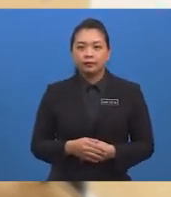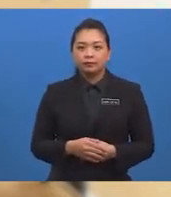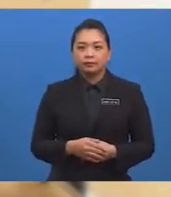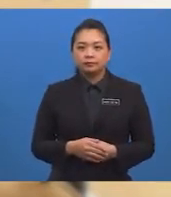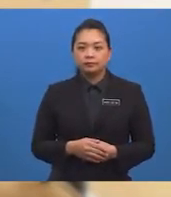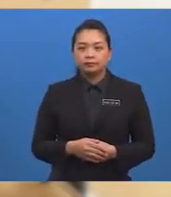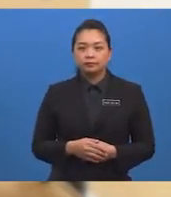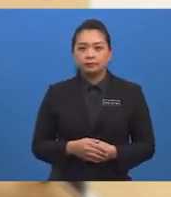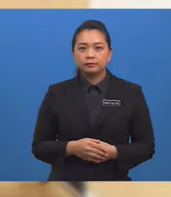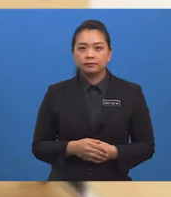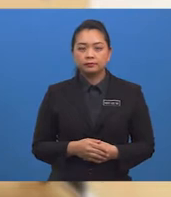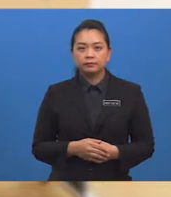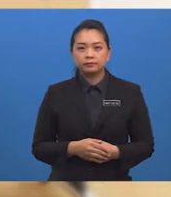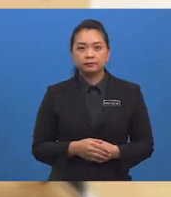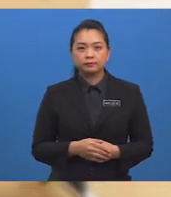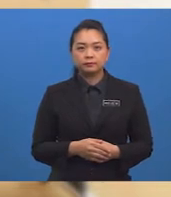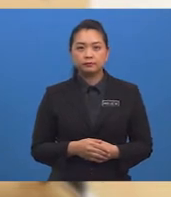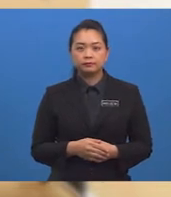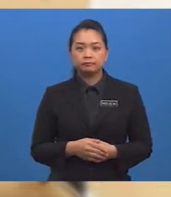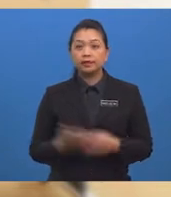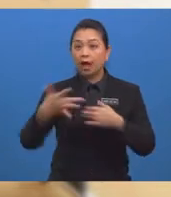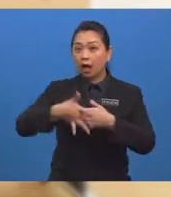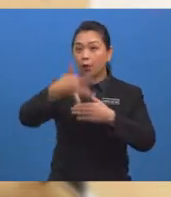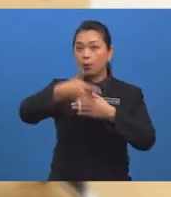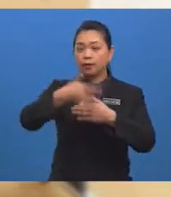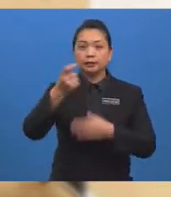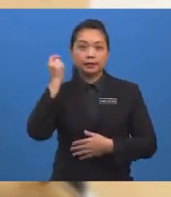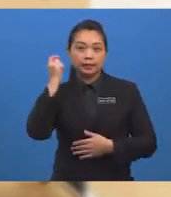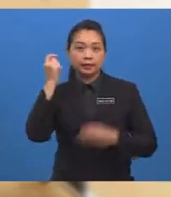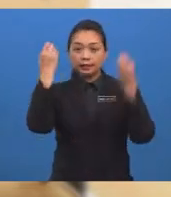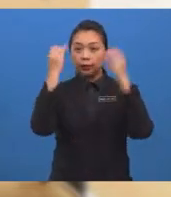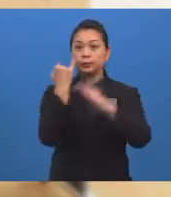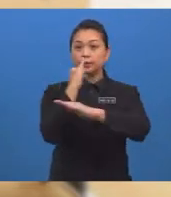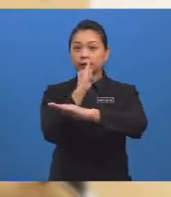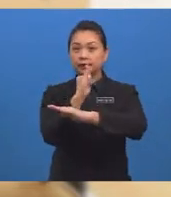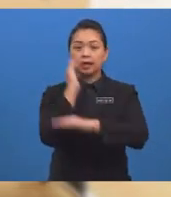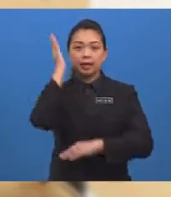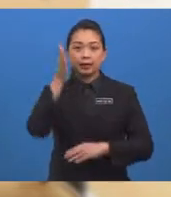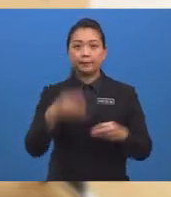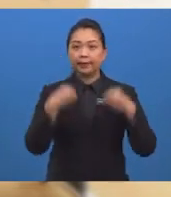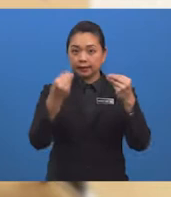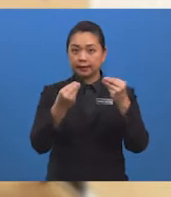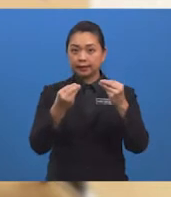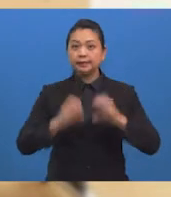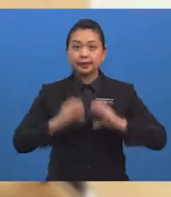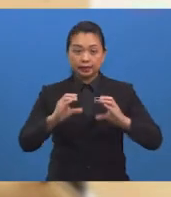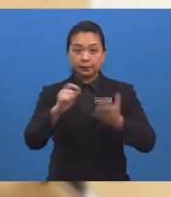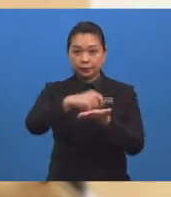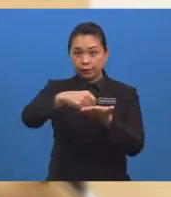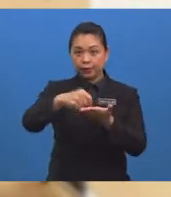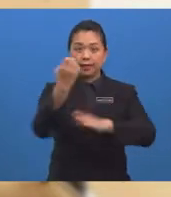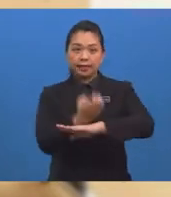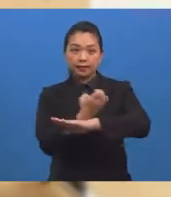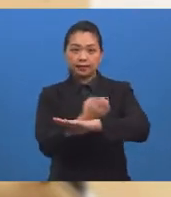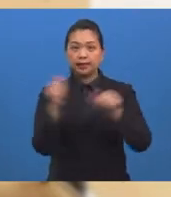Para pelajar yang cikgu kasihi, pada awal siaran tadi, cikgu berjanji untuk memberikan teknik penulisan